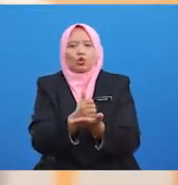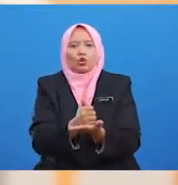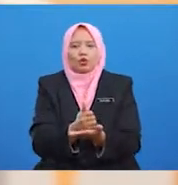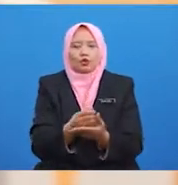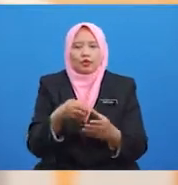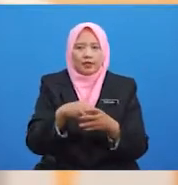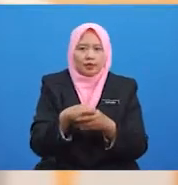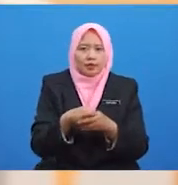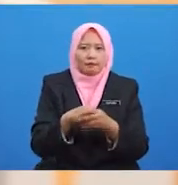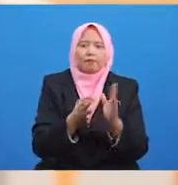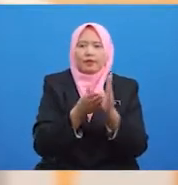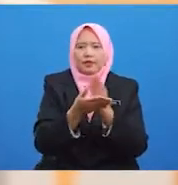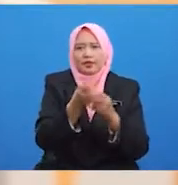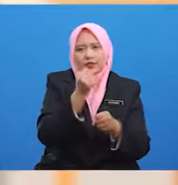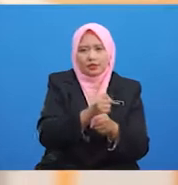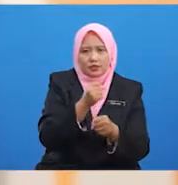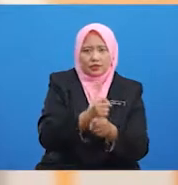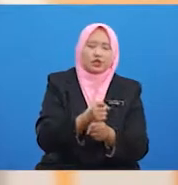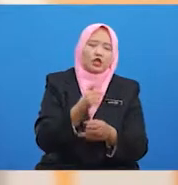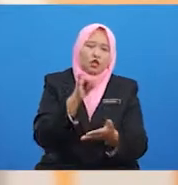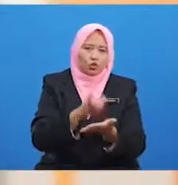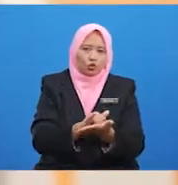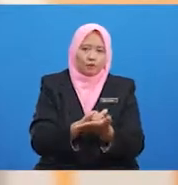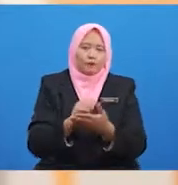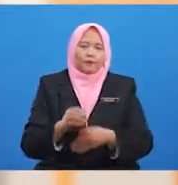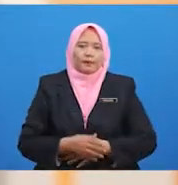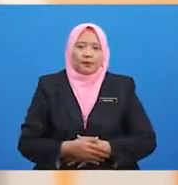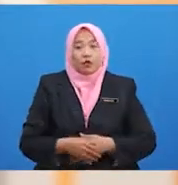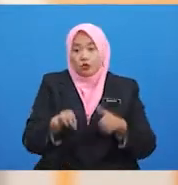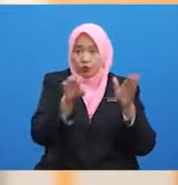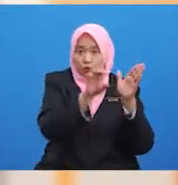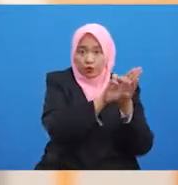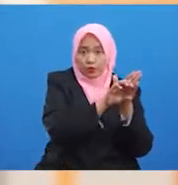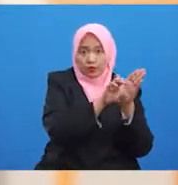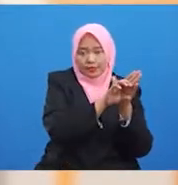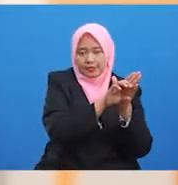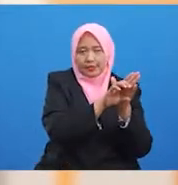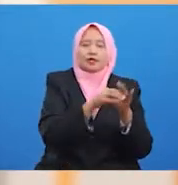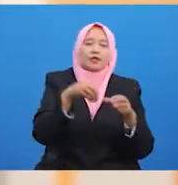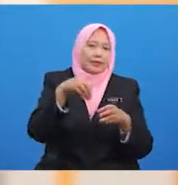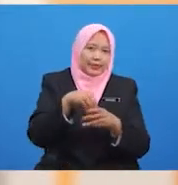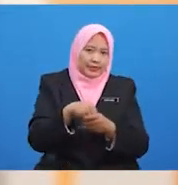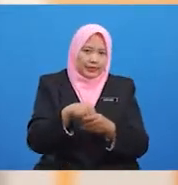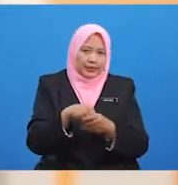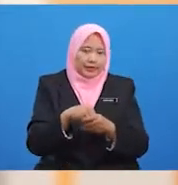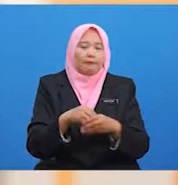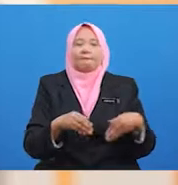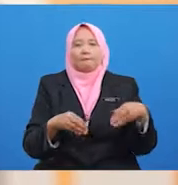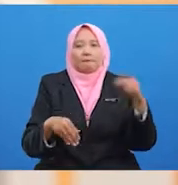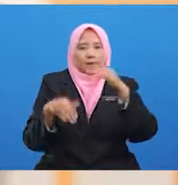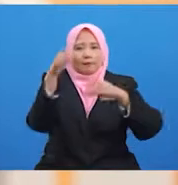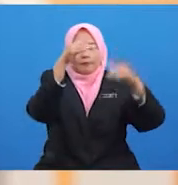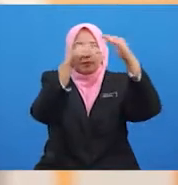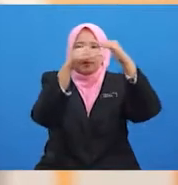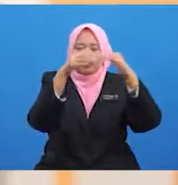bidang pekerjaan tersebut. Sebagai contoh, dalam bidang pembinaan